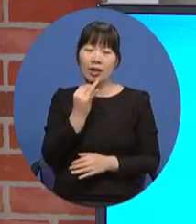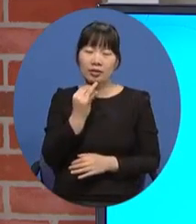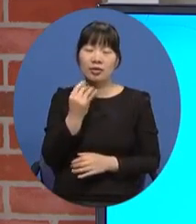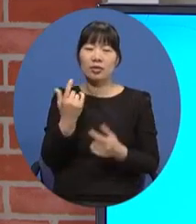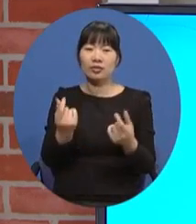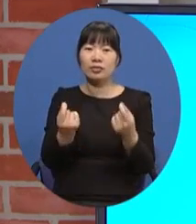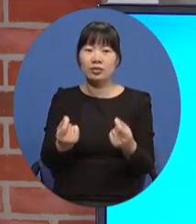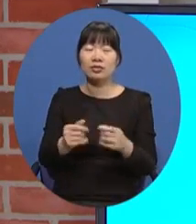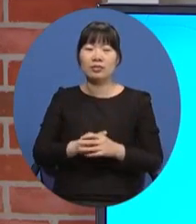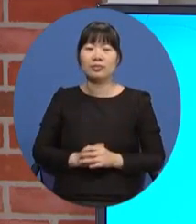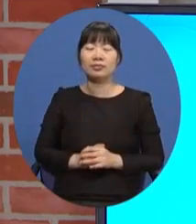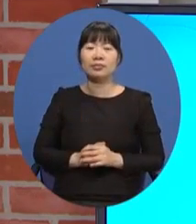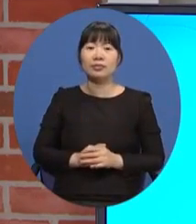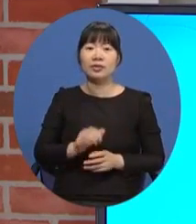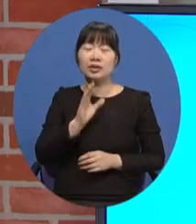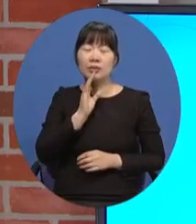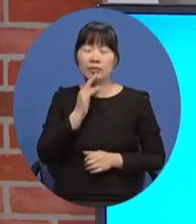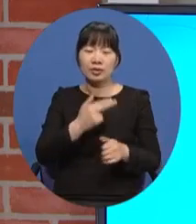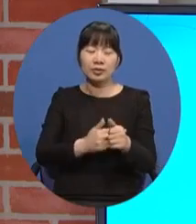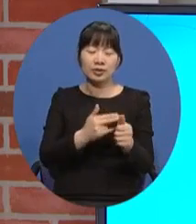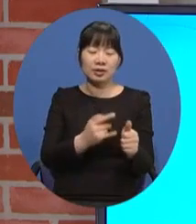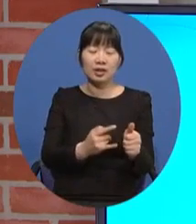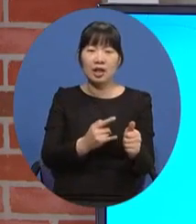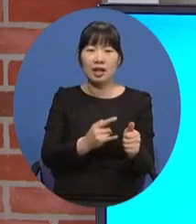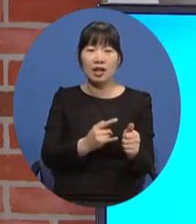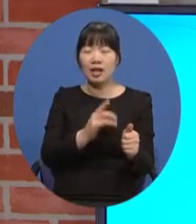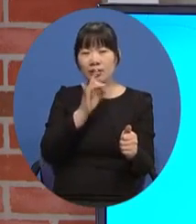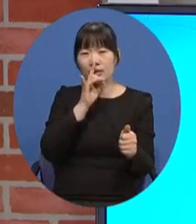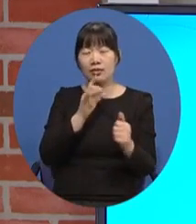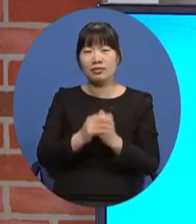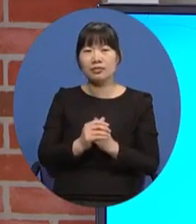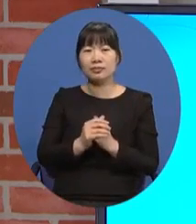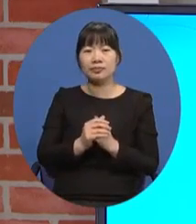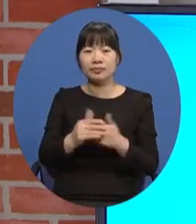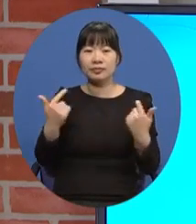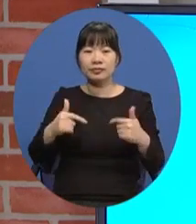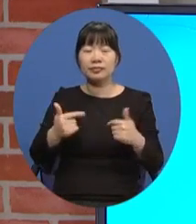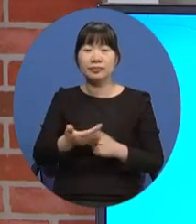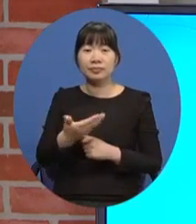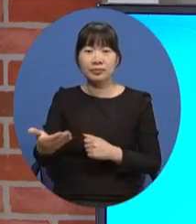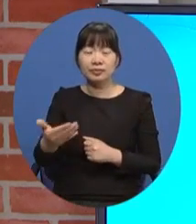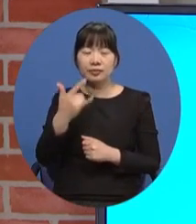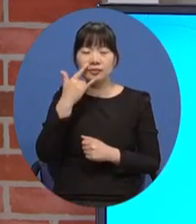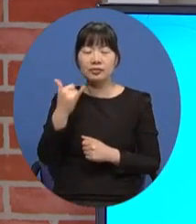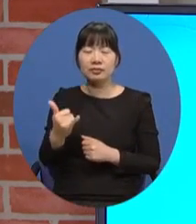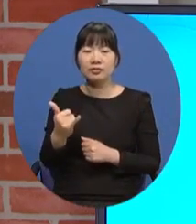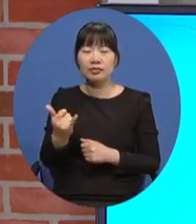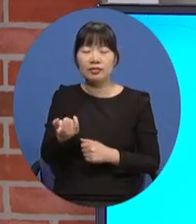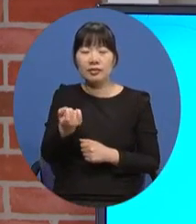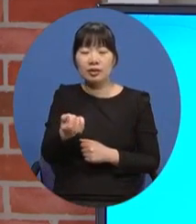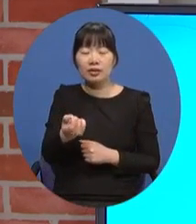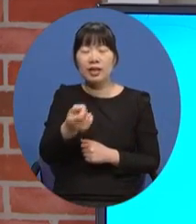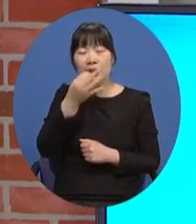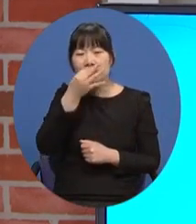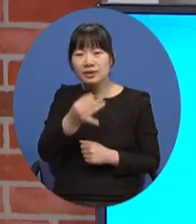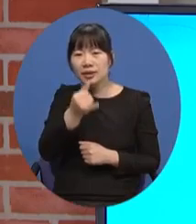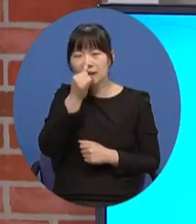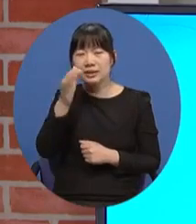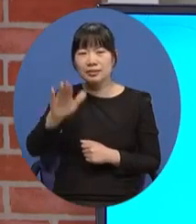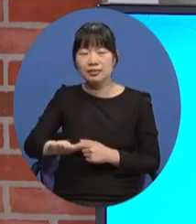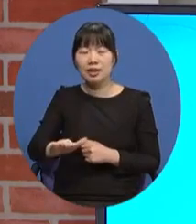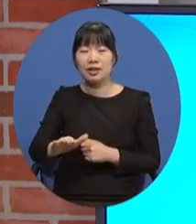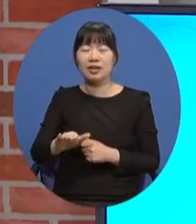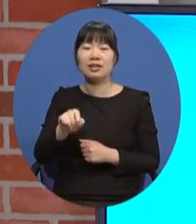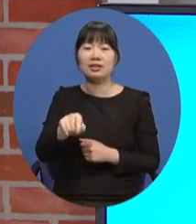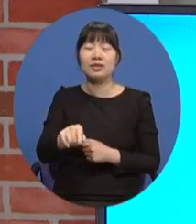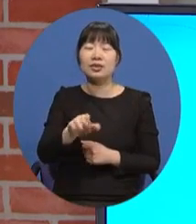것처럼 이렇게 정말 교사는 되겠고, 그러니까 항상 여러분들 부모님들이 조금 힘들지만